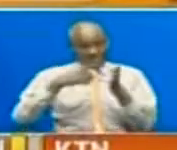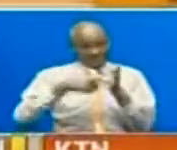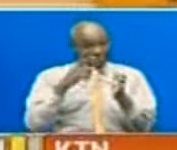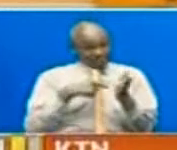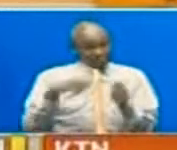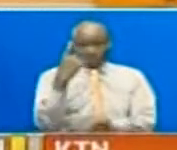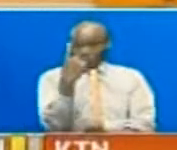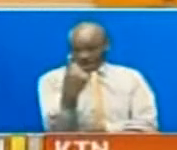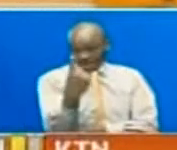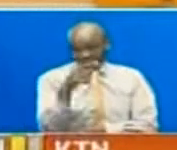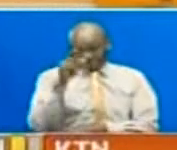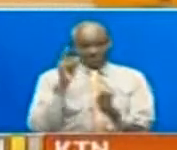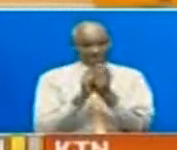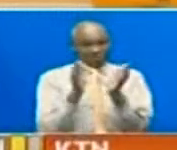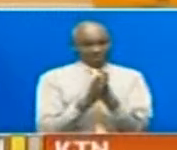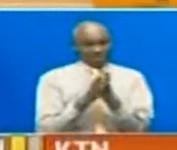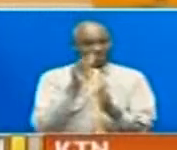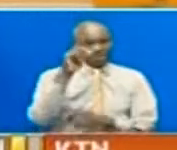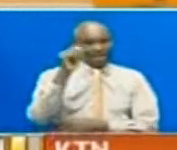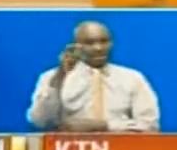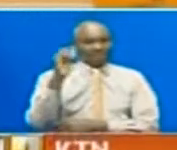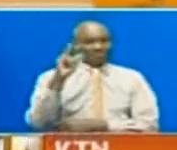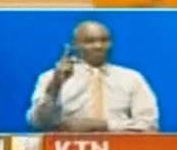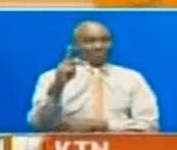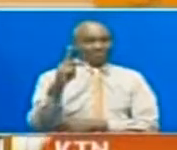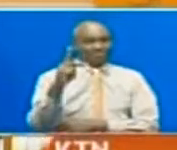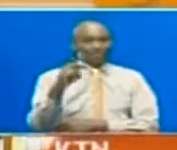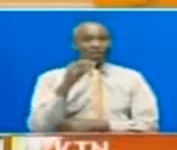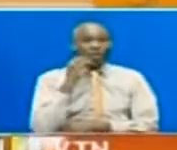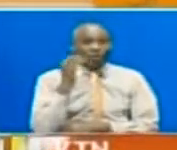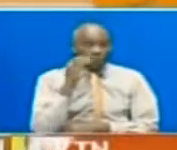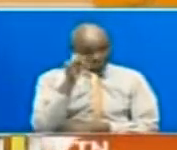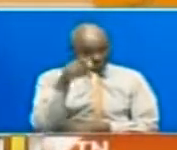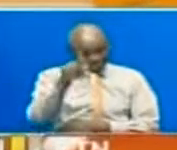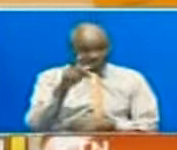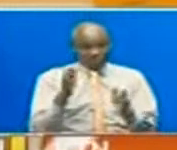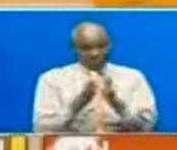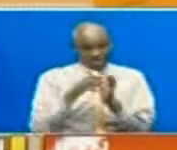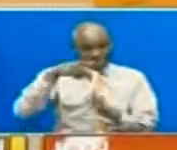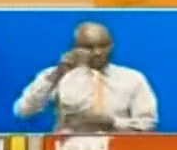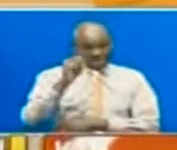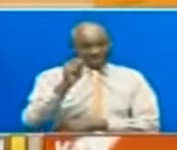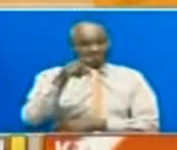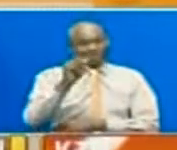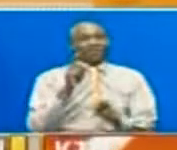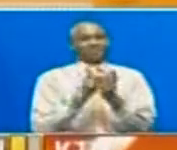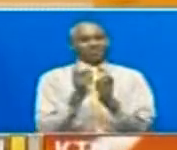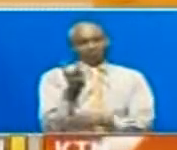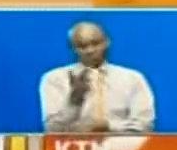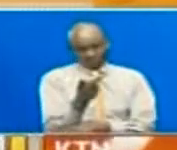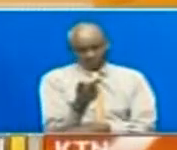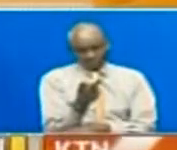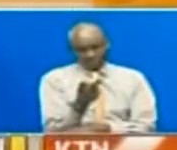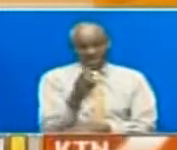pekee msimu huu wakichuana na Black Blood. Homeboys RFC watagaragizana na Pan African Strathmore. Uga wa